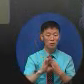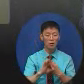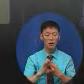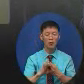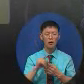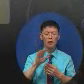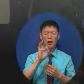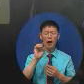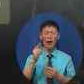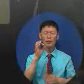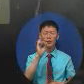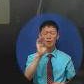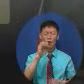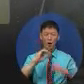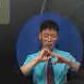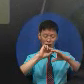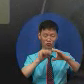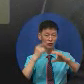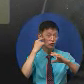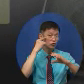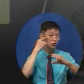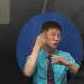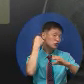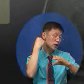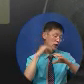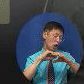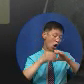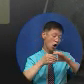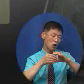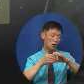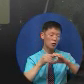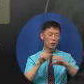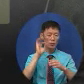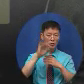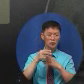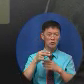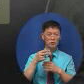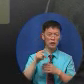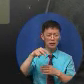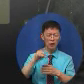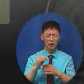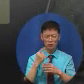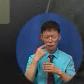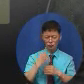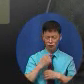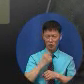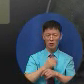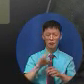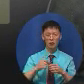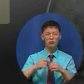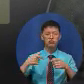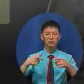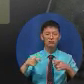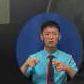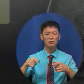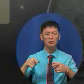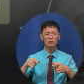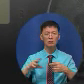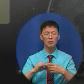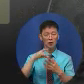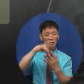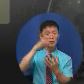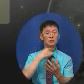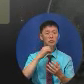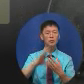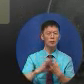이렇게 안와 전두 피질, 눈 바로 뒤에 있는 영역하고 전대상 피질, 주의를 담당하는 영역이 활성화돼요. 선택을